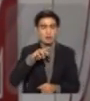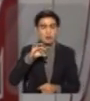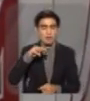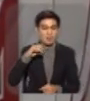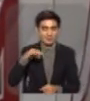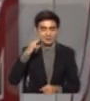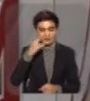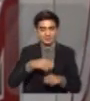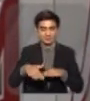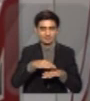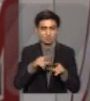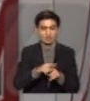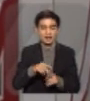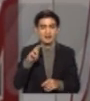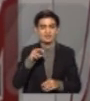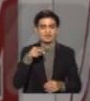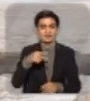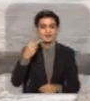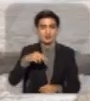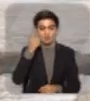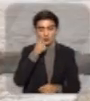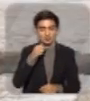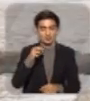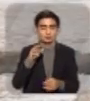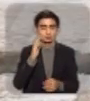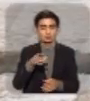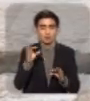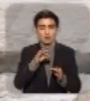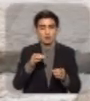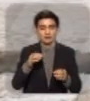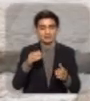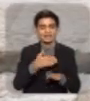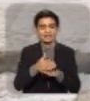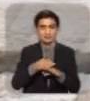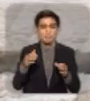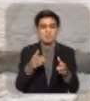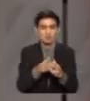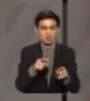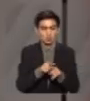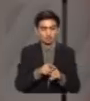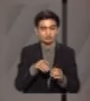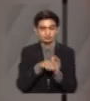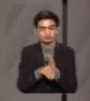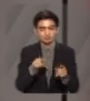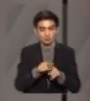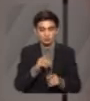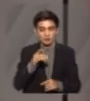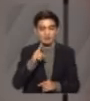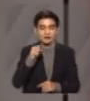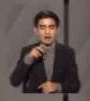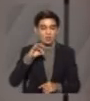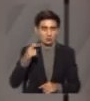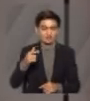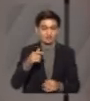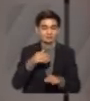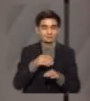по Казахстану. С января 2020 года их признают микрокредитными организациями, которые будут отчитываться о залоговом имуществе